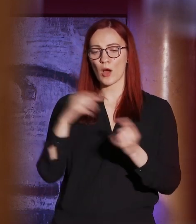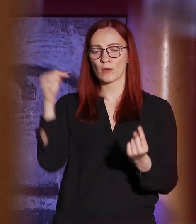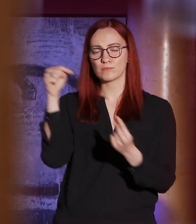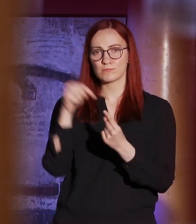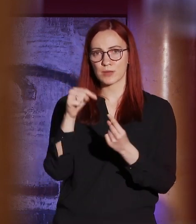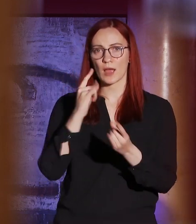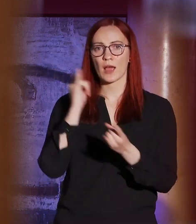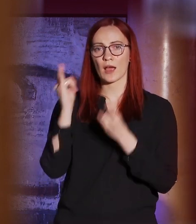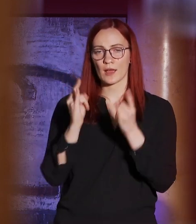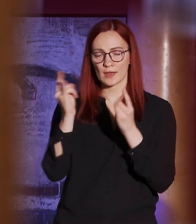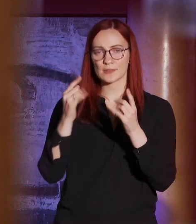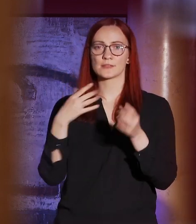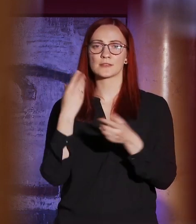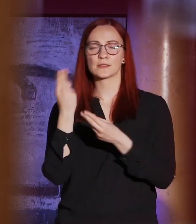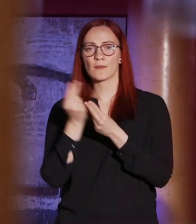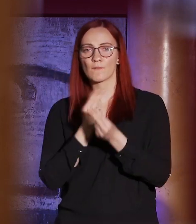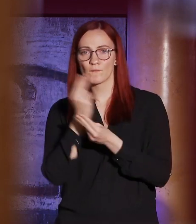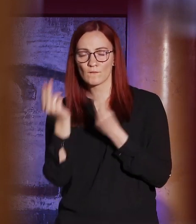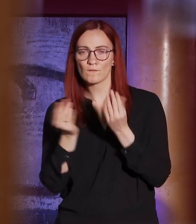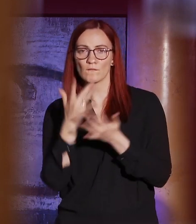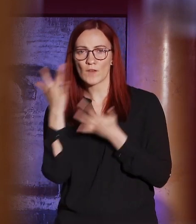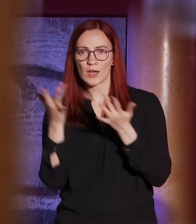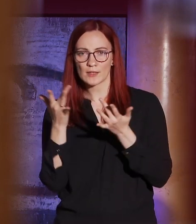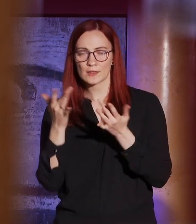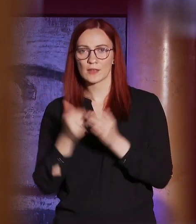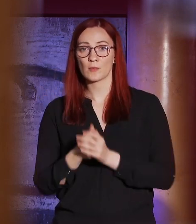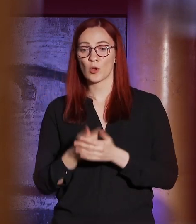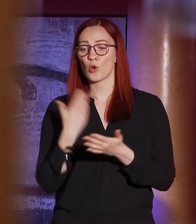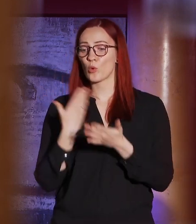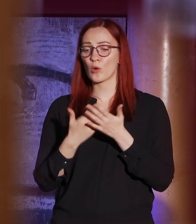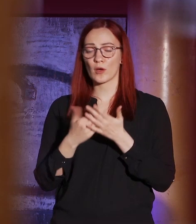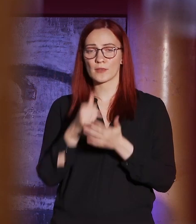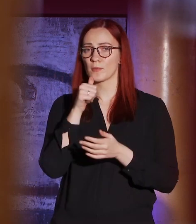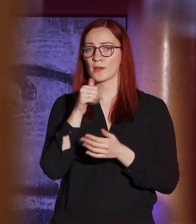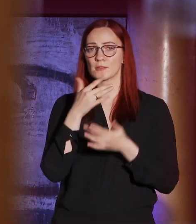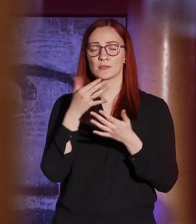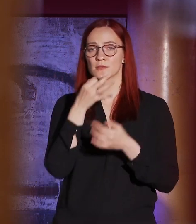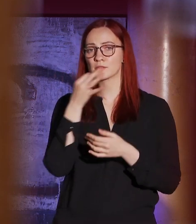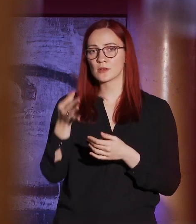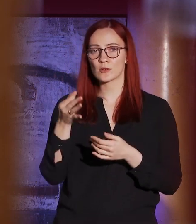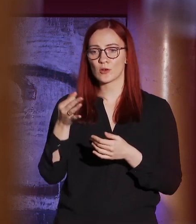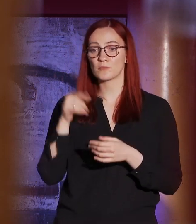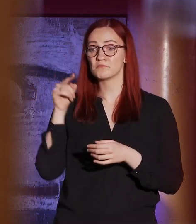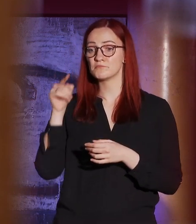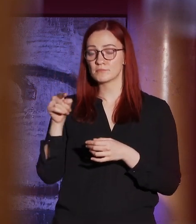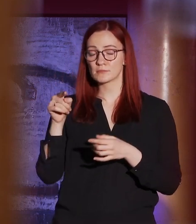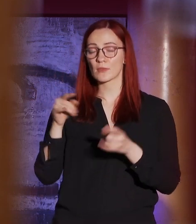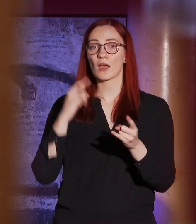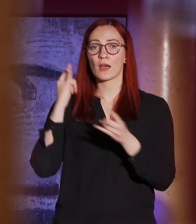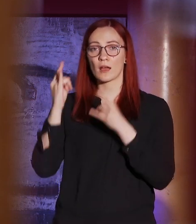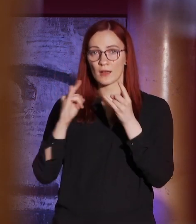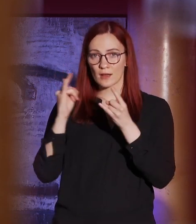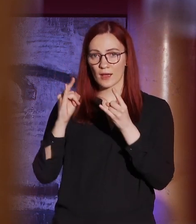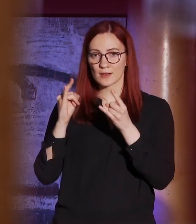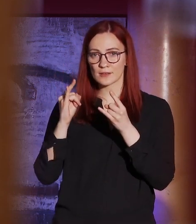pritaikytas garsinis vaizdavimas. Dėl ko aš tą pavyzdį sakau? Todėl, kad ten garsinį vaizdavimą rengia